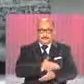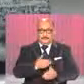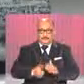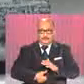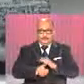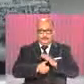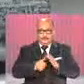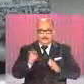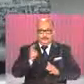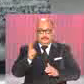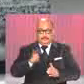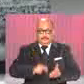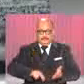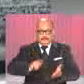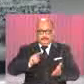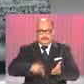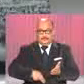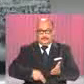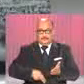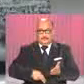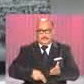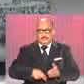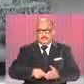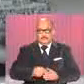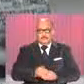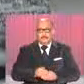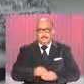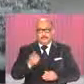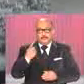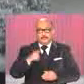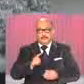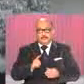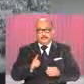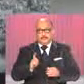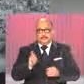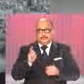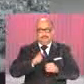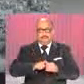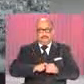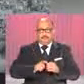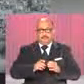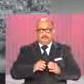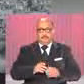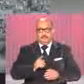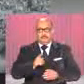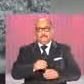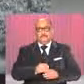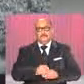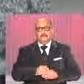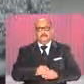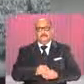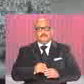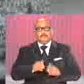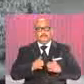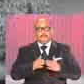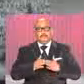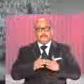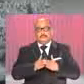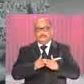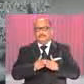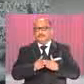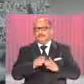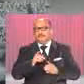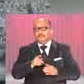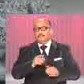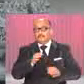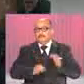محكمة الجنايات الدولية وإلى نحو 20 منظمة واتفاقية دولية أخرى، تواترت ردود الفعل بشأن هذه الخطوة من